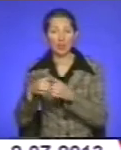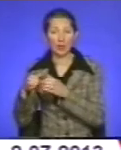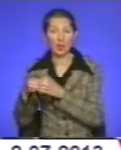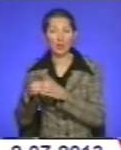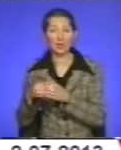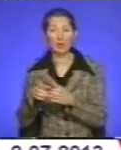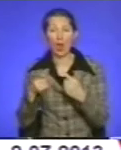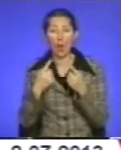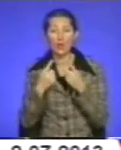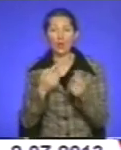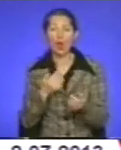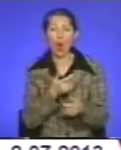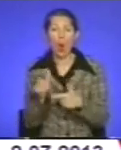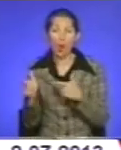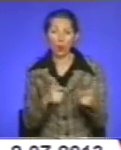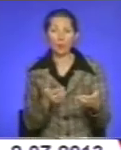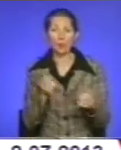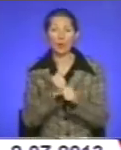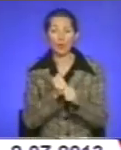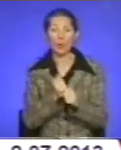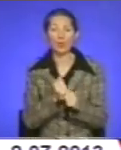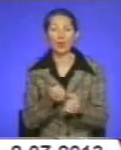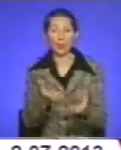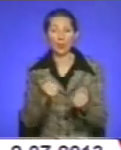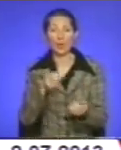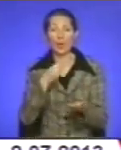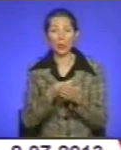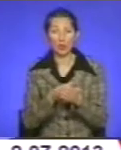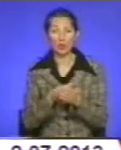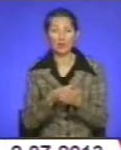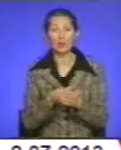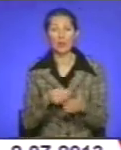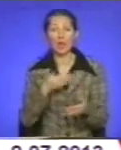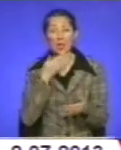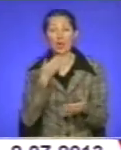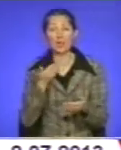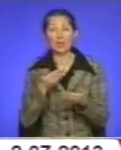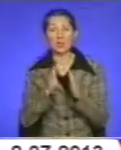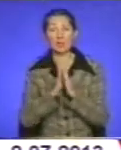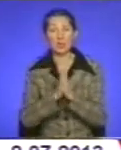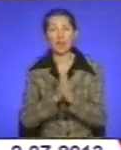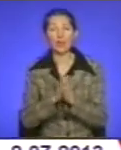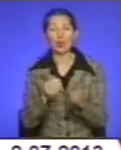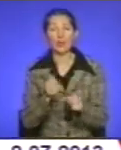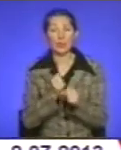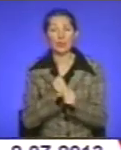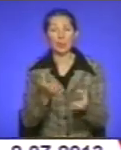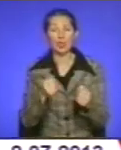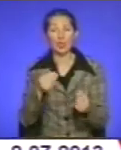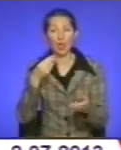готовність працювати. Із закликом прийняти бюджет виступають депутати і представники громадських організацій, освітяни та медики.